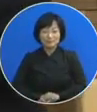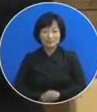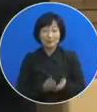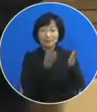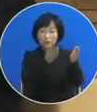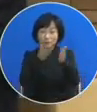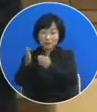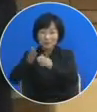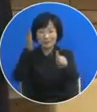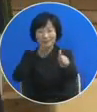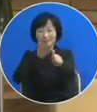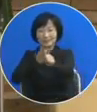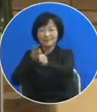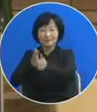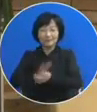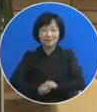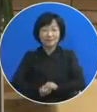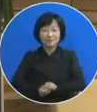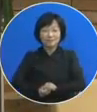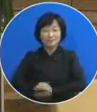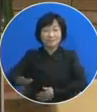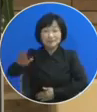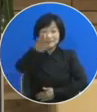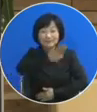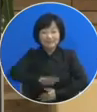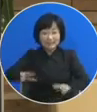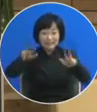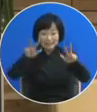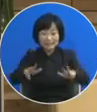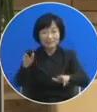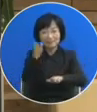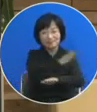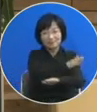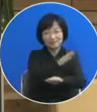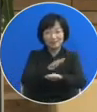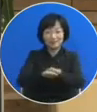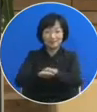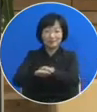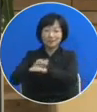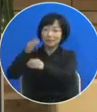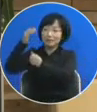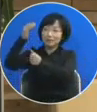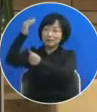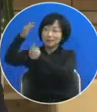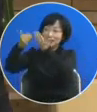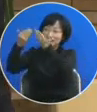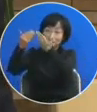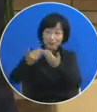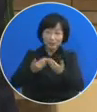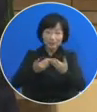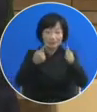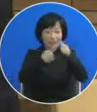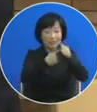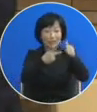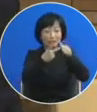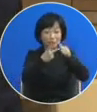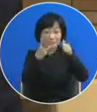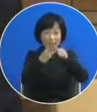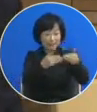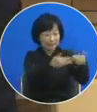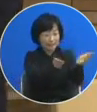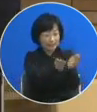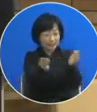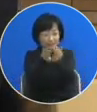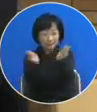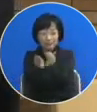준비하세요. Prepare. 여러분은 지금부터 하나님 주시는 아주 중요한 3단체 살릴 준비를 해라. And starting